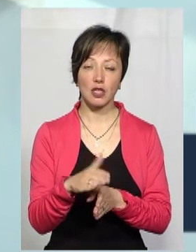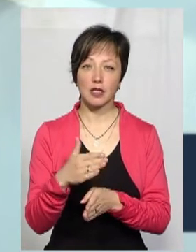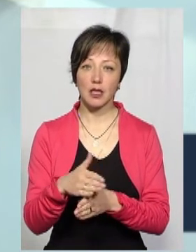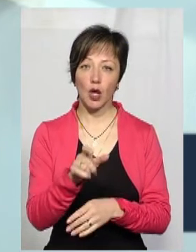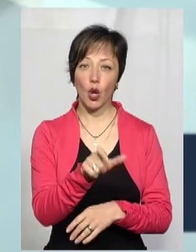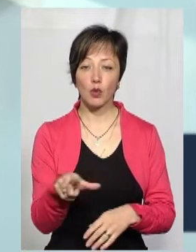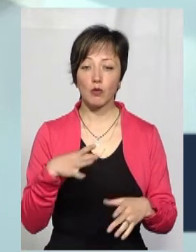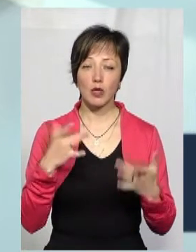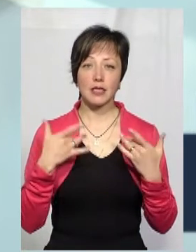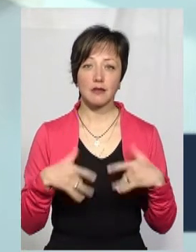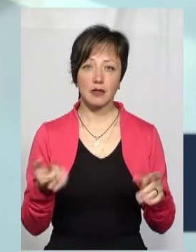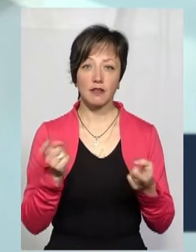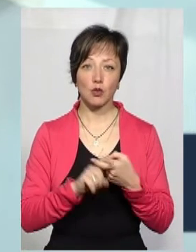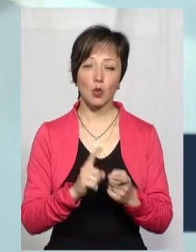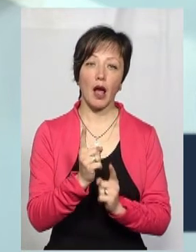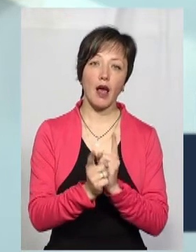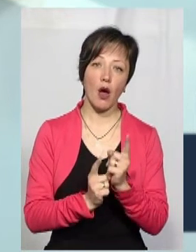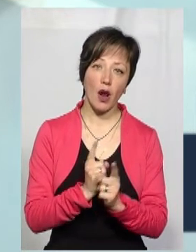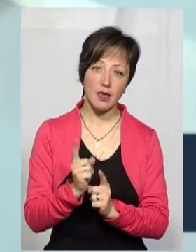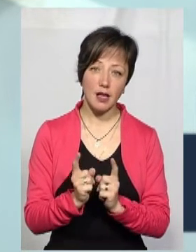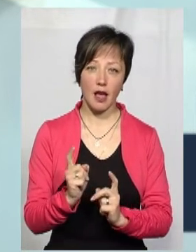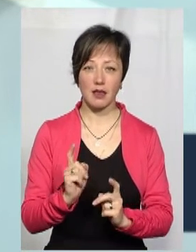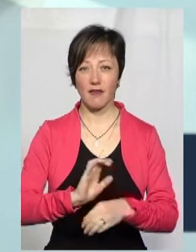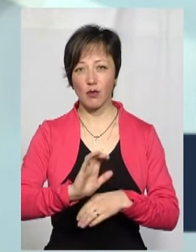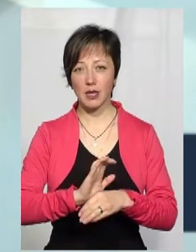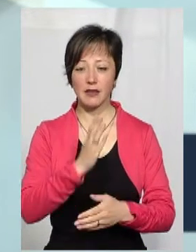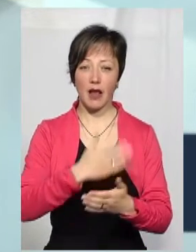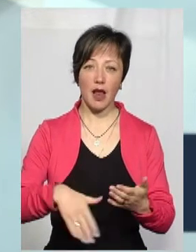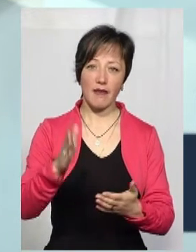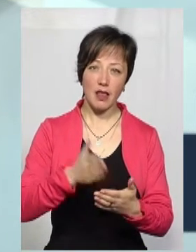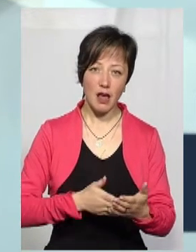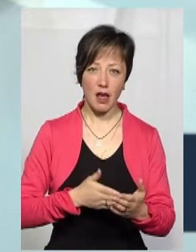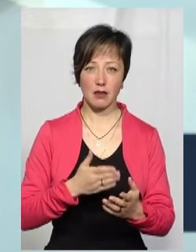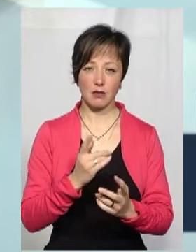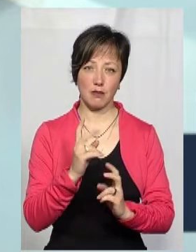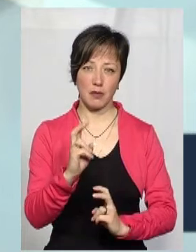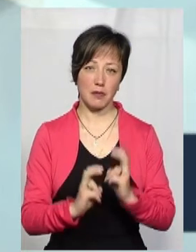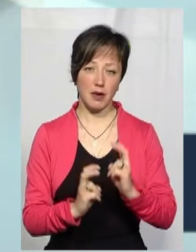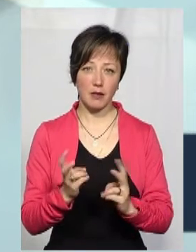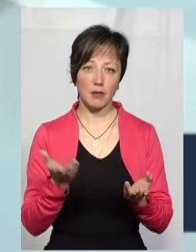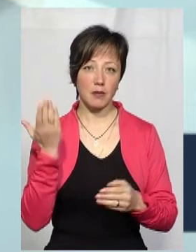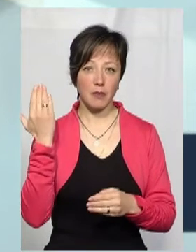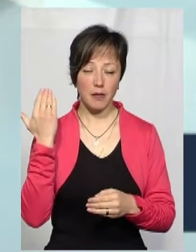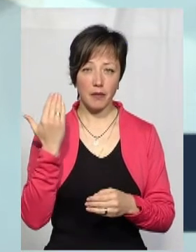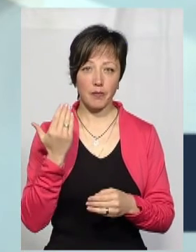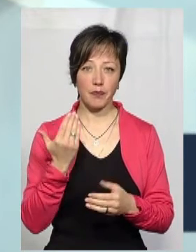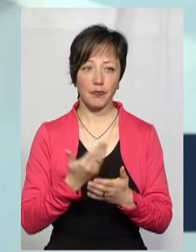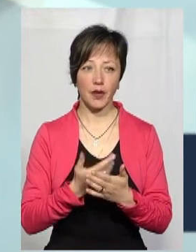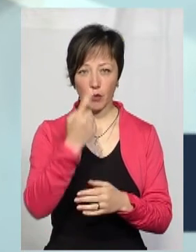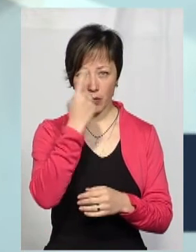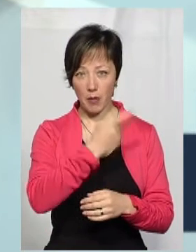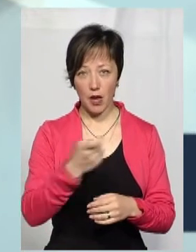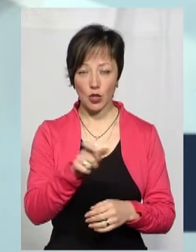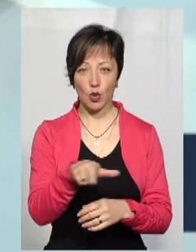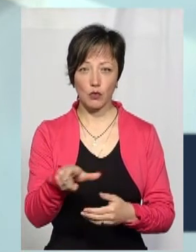людей, які були звільнені в зв'язку з реорганізацією виробництва, там, ліквідацією підприємств, ну, реформи ж вони, ті, що були попереджені раніше люди,